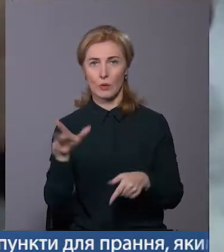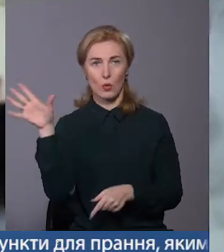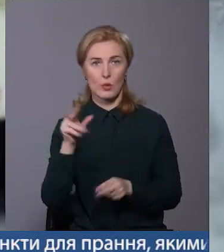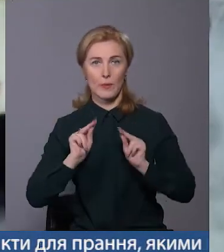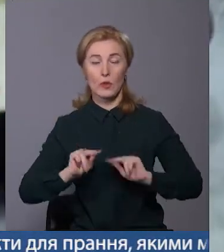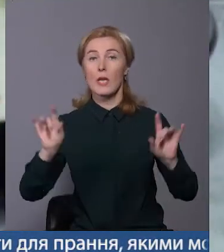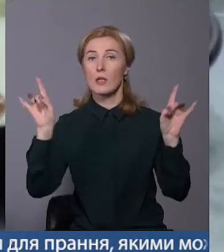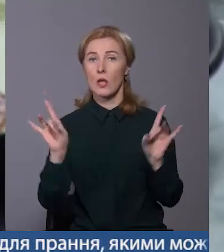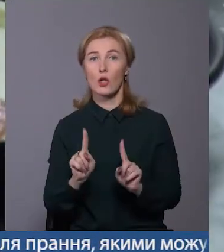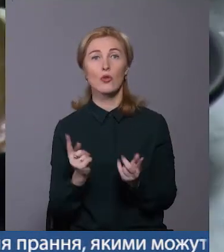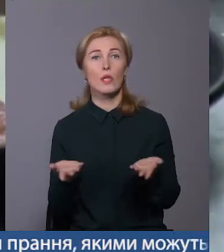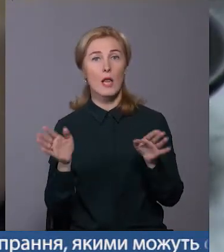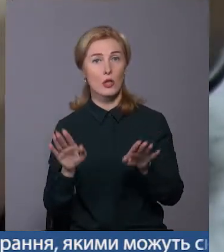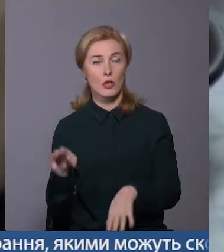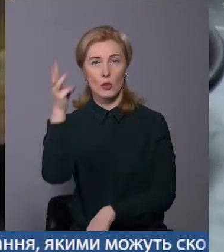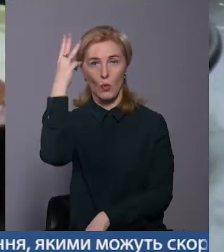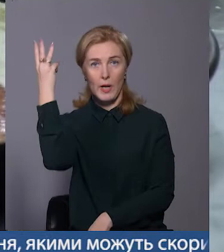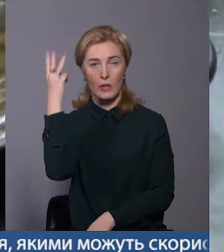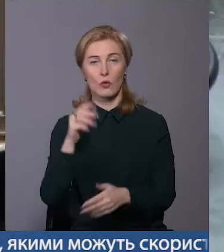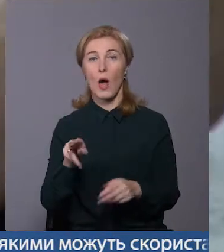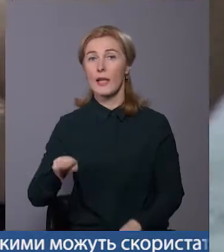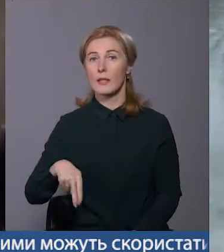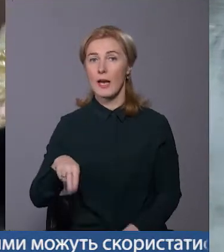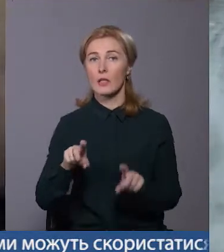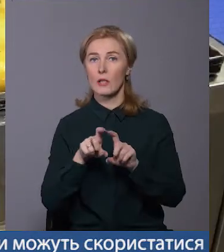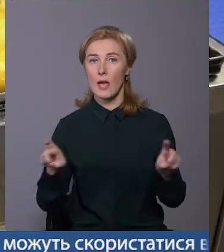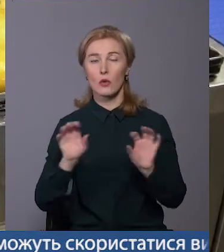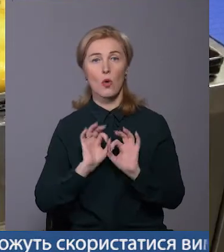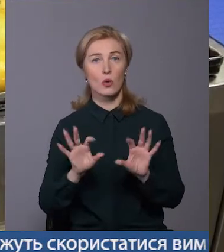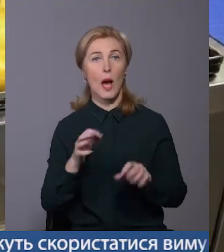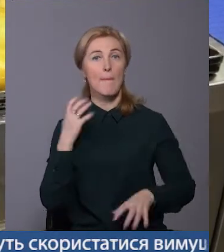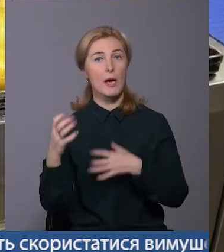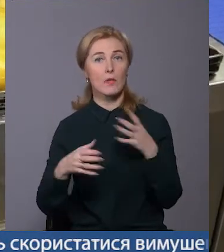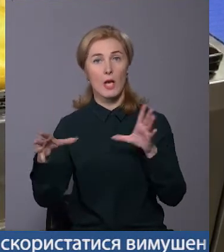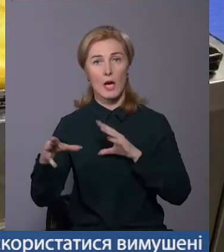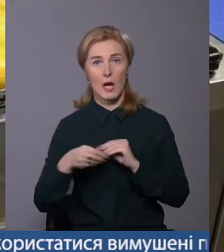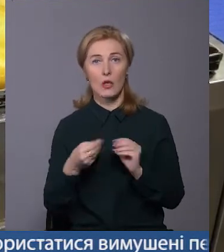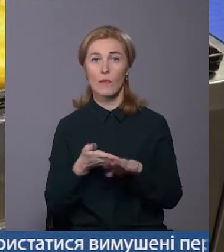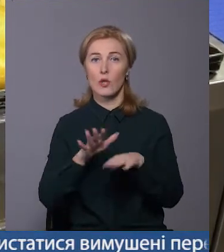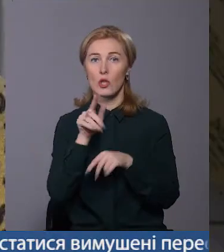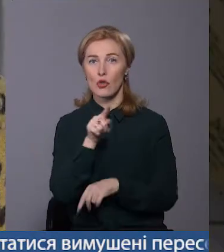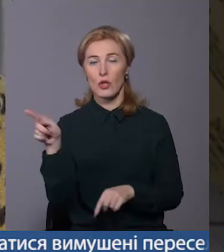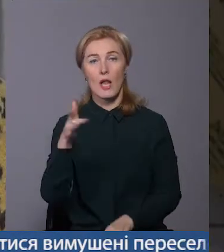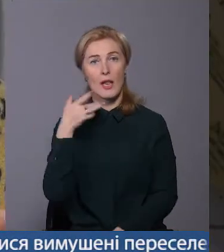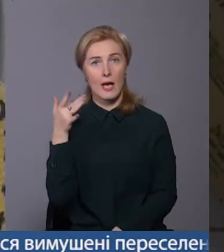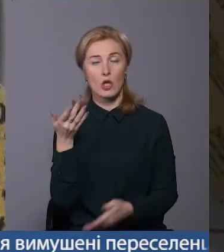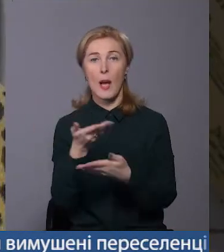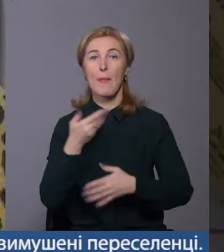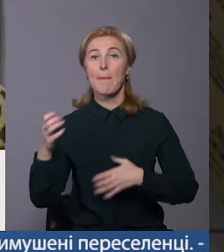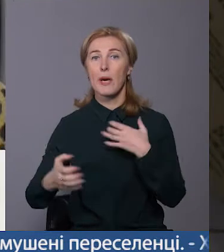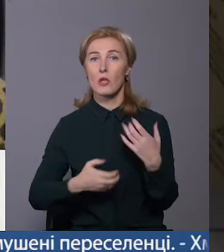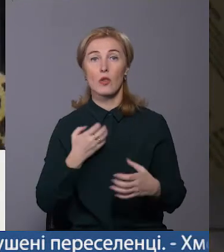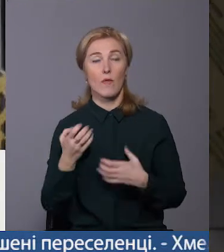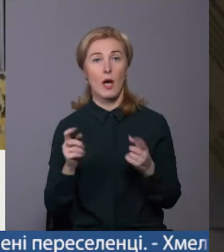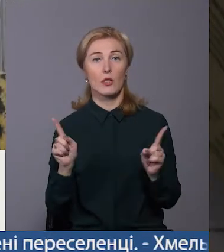працівники ресторану, що залишились у Хмельницькому. Директорка закладу каже, переживати разом важкі часи легше. Ми переживали стрес, те,